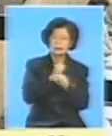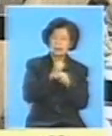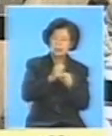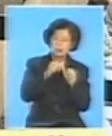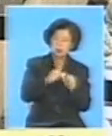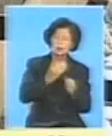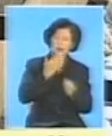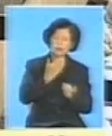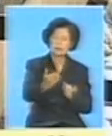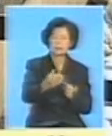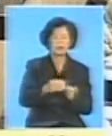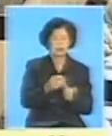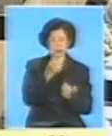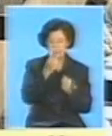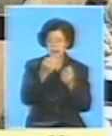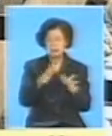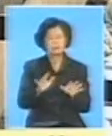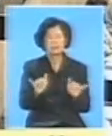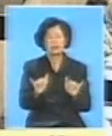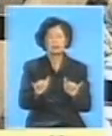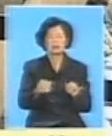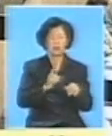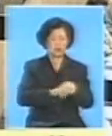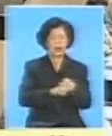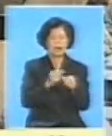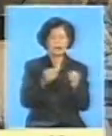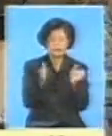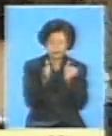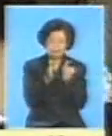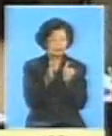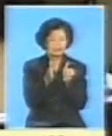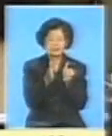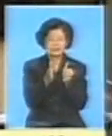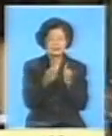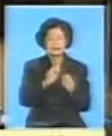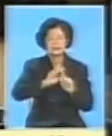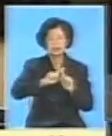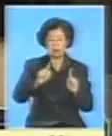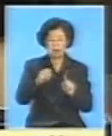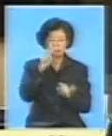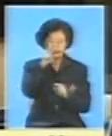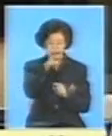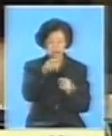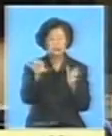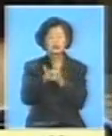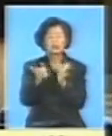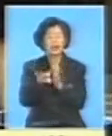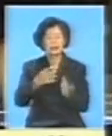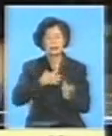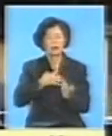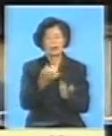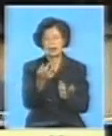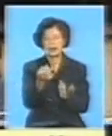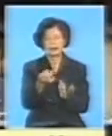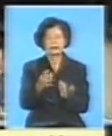ซึ่งแม้ว่าจะไม่เห็นผลสำเร็จทุกอย่างในระยะอันใกล้แต่เรามองจุดสุดท้ายนะครับว่าเราต้องการอะไรในแต่ละเ